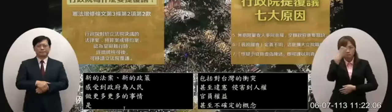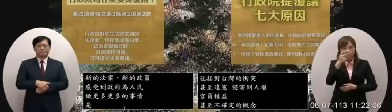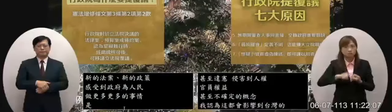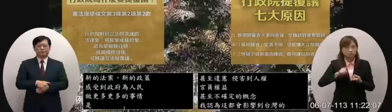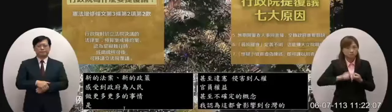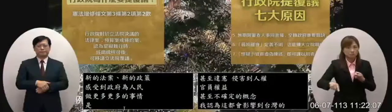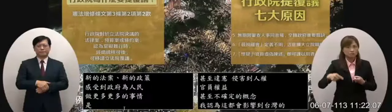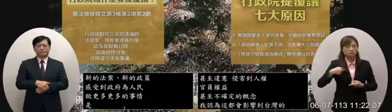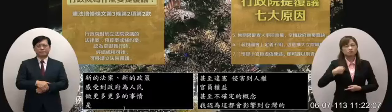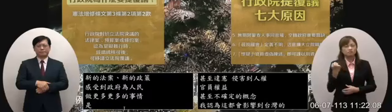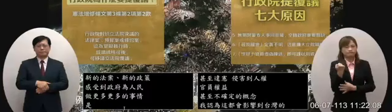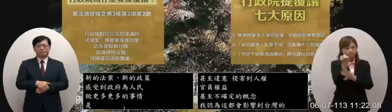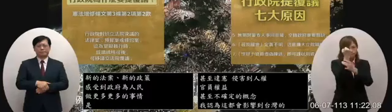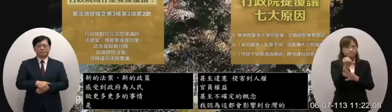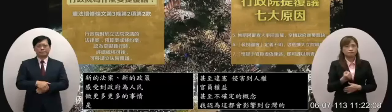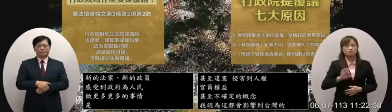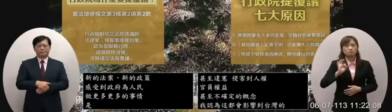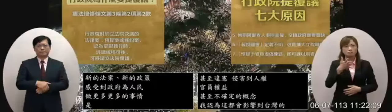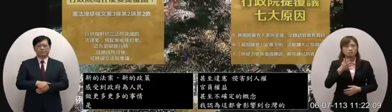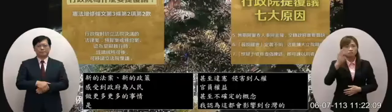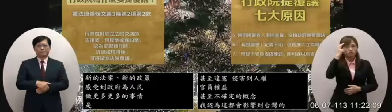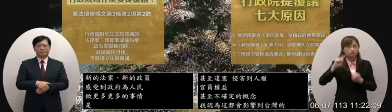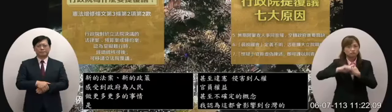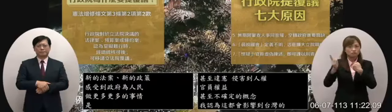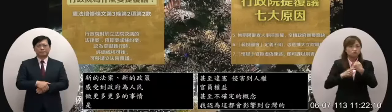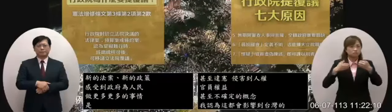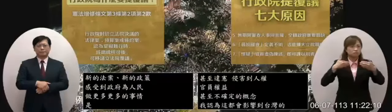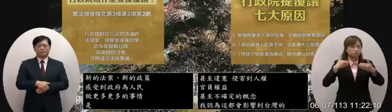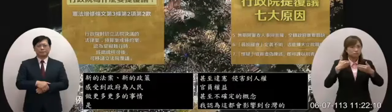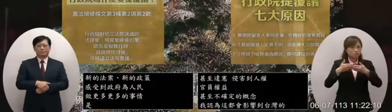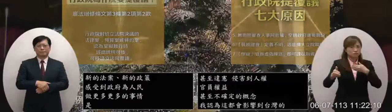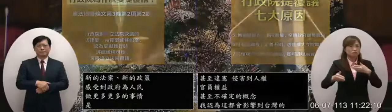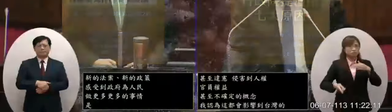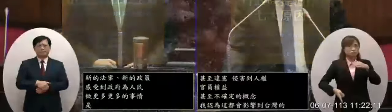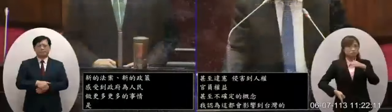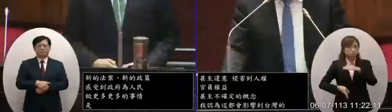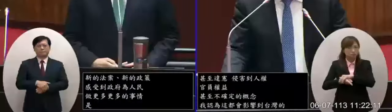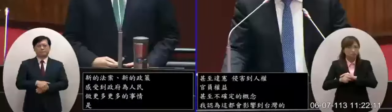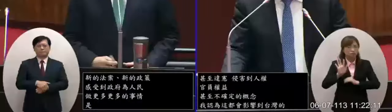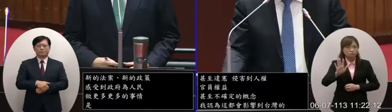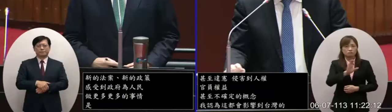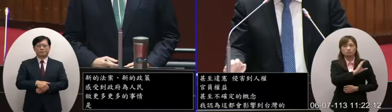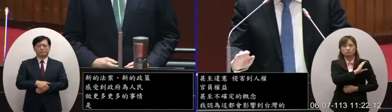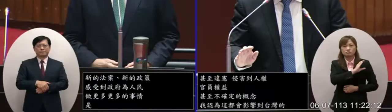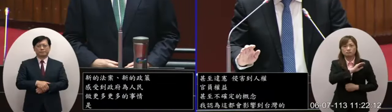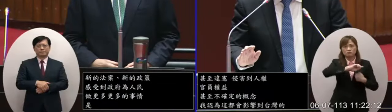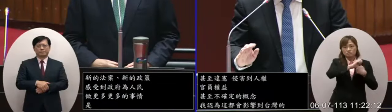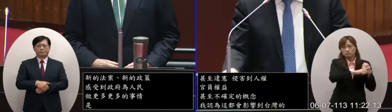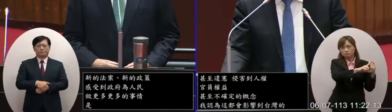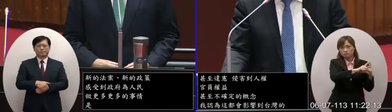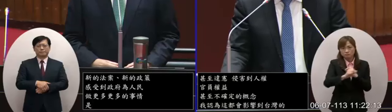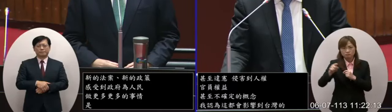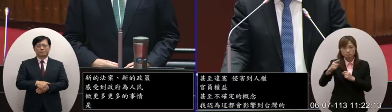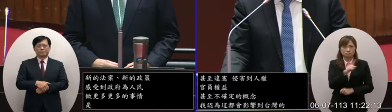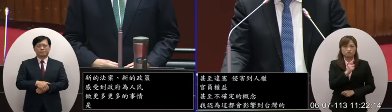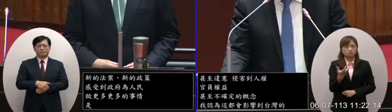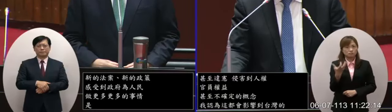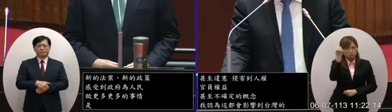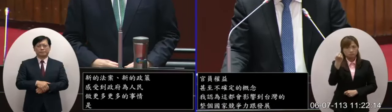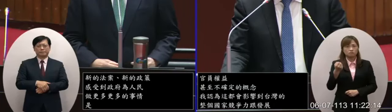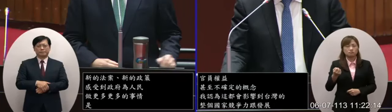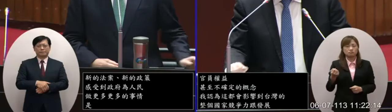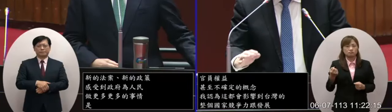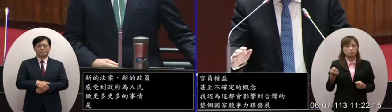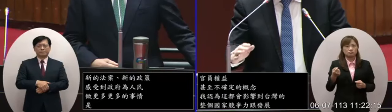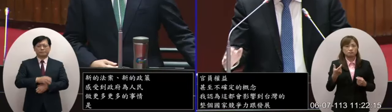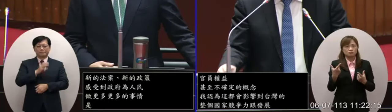因为不恰当违宪的一个法律案，那当然依法当然要行政院长也依于你的权责也必须要这